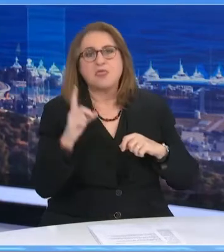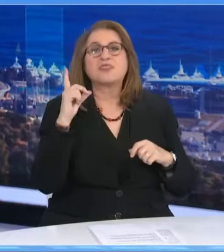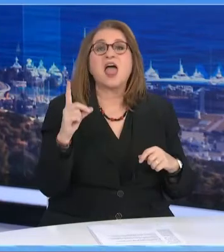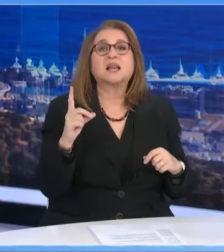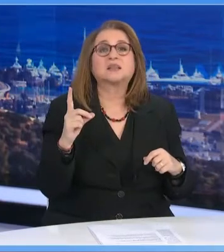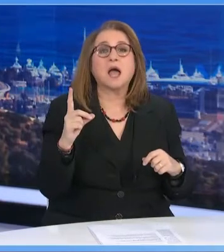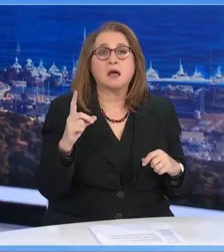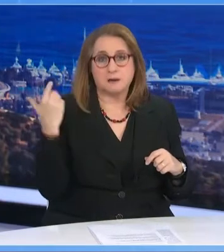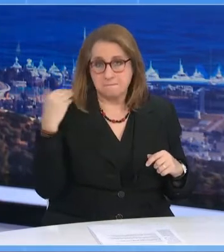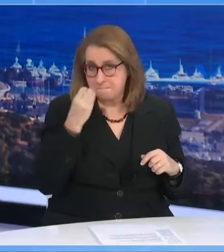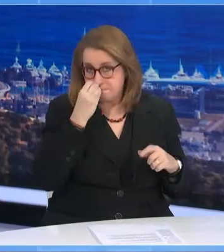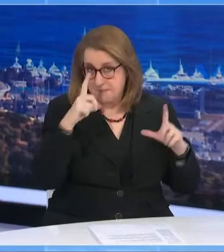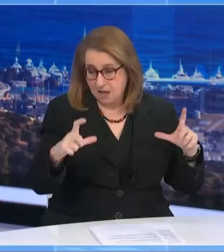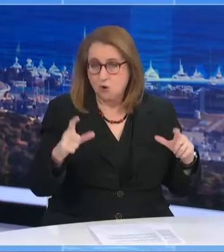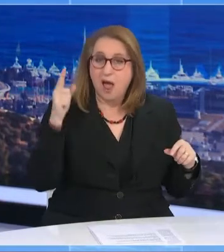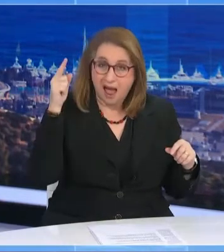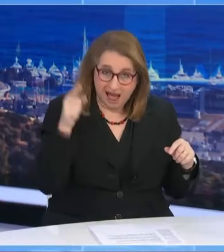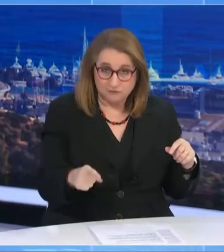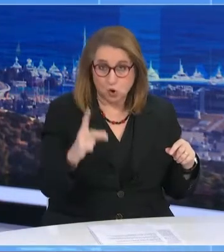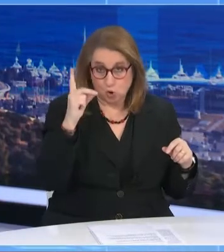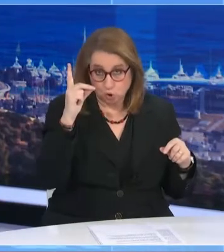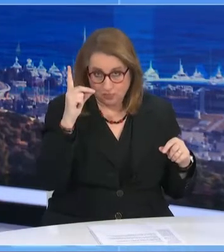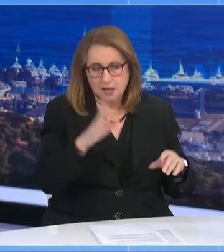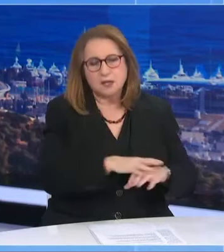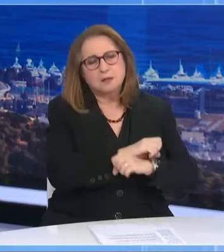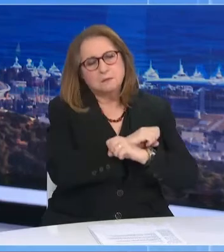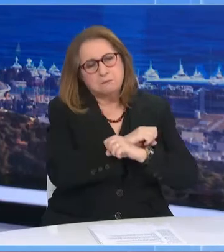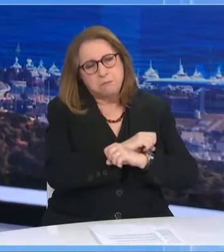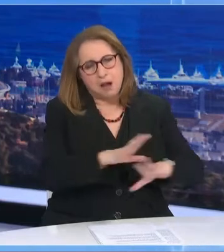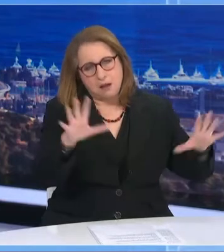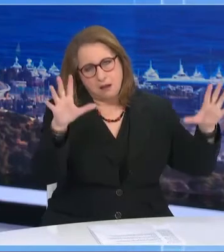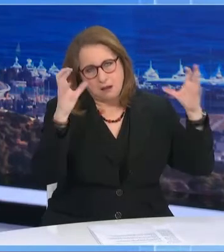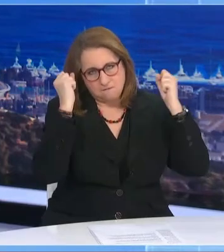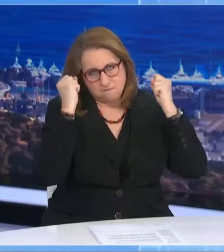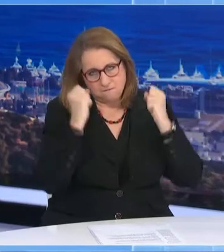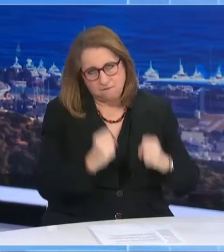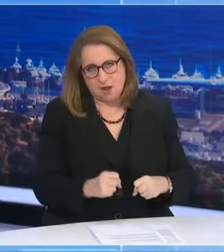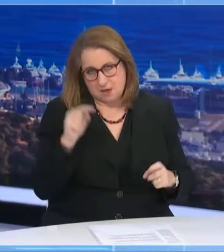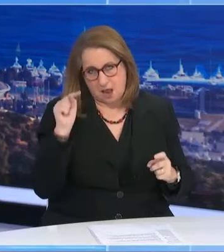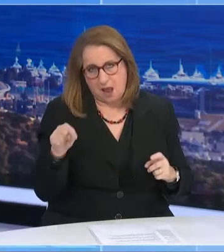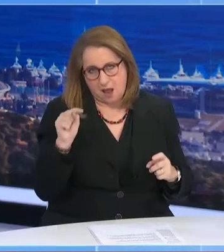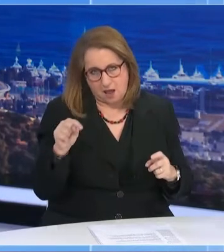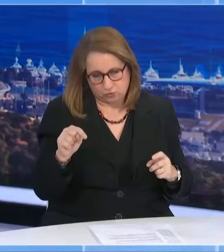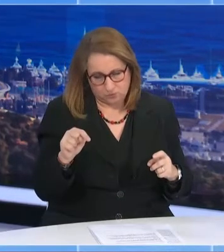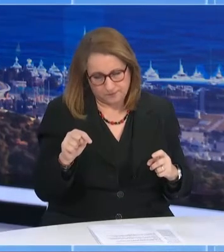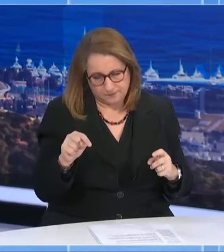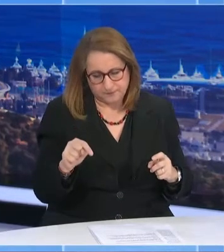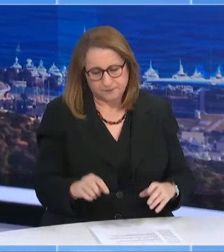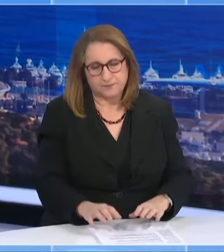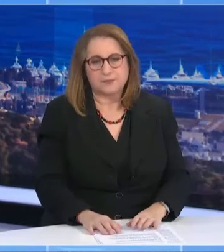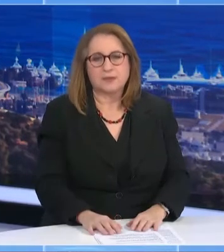ήταν πραγματικά η μετάλλαξη που έκανε την ανατροπή. Κύριο θέμα έρευνας αλλά